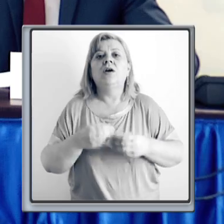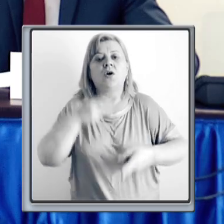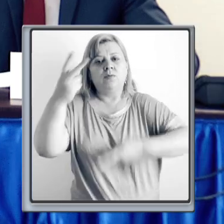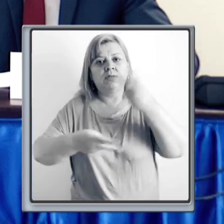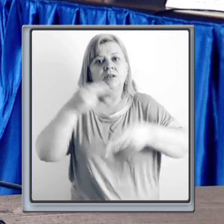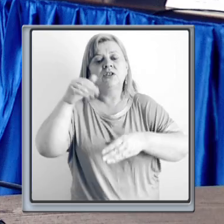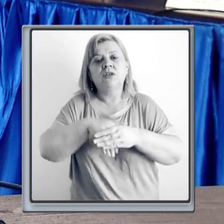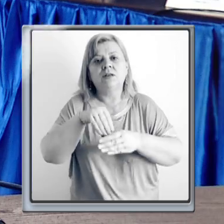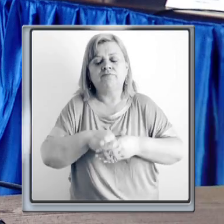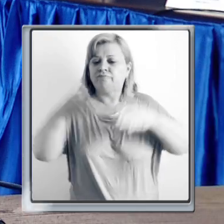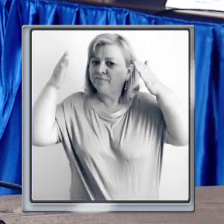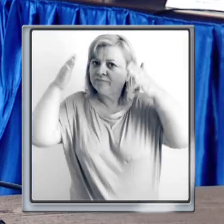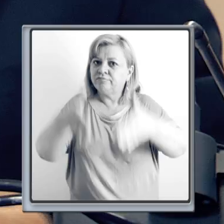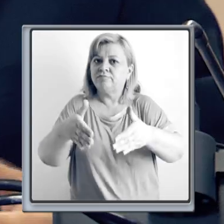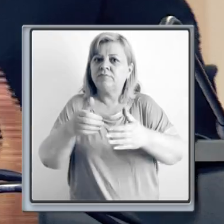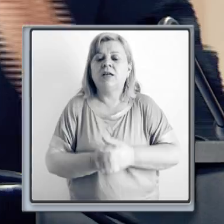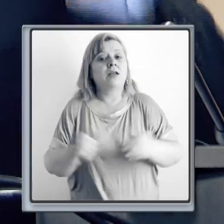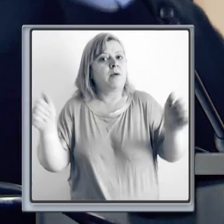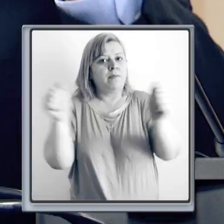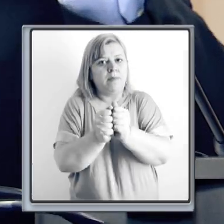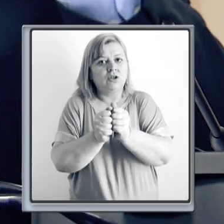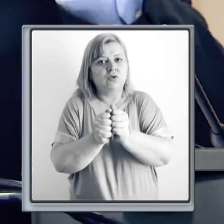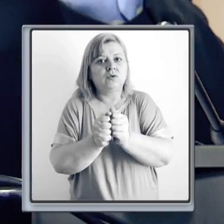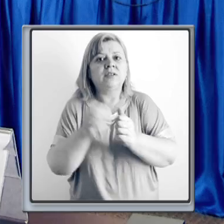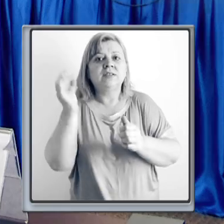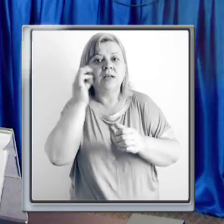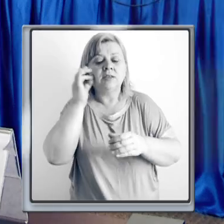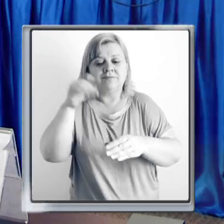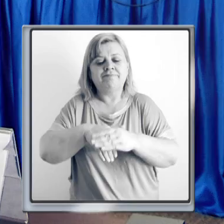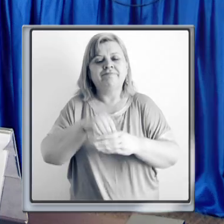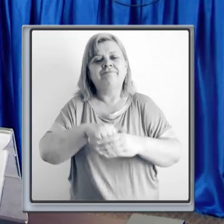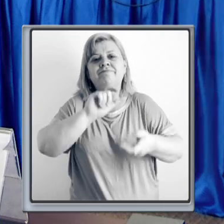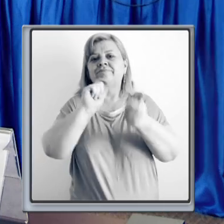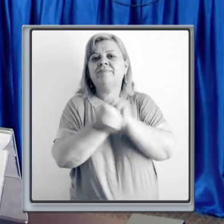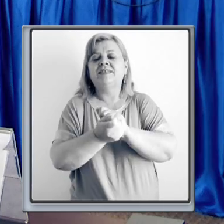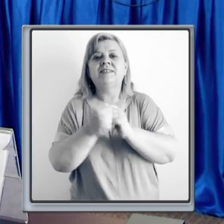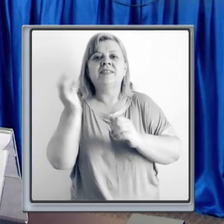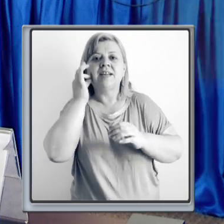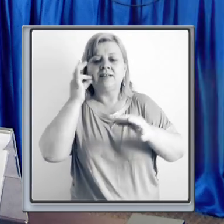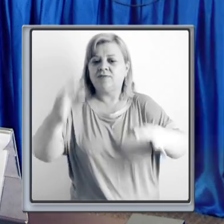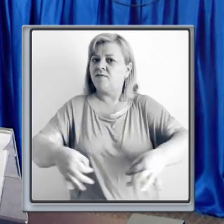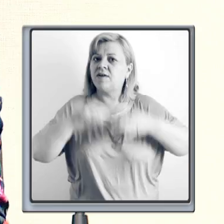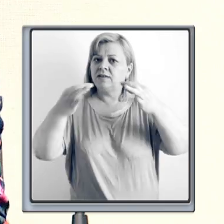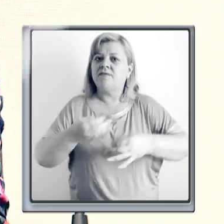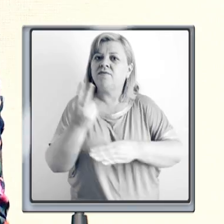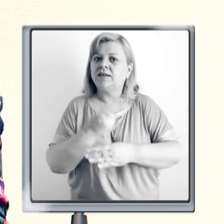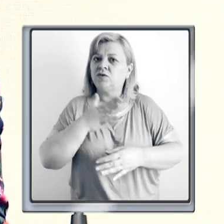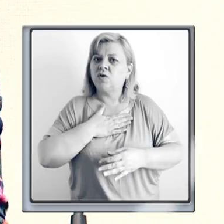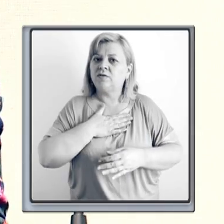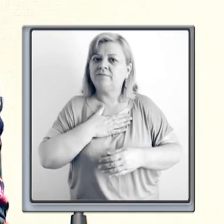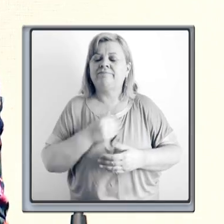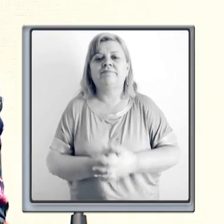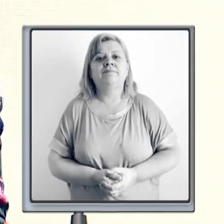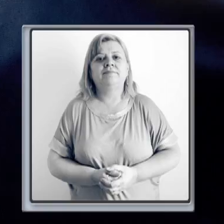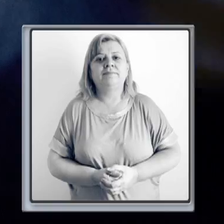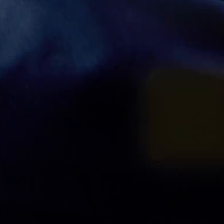primer. Centralna izborna komisija je posvećena da zajedno dan izbora preokrenemo na praznični dan naše